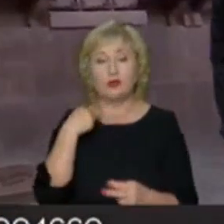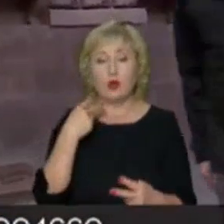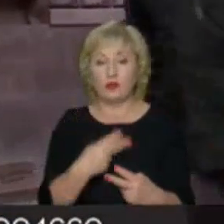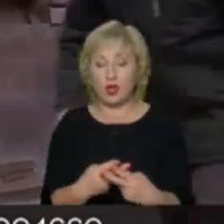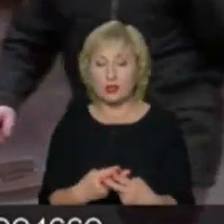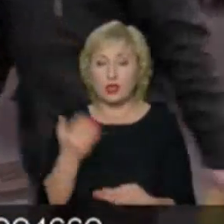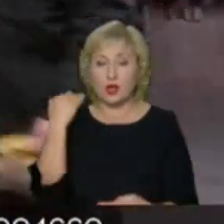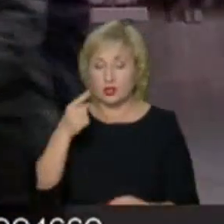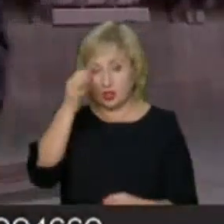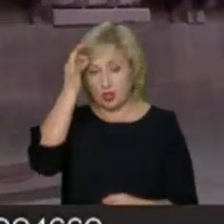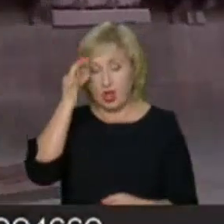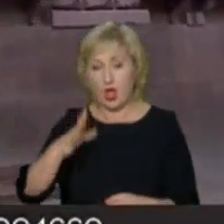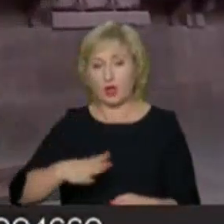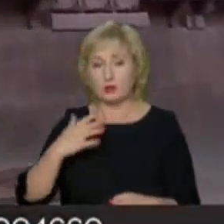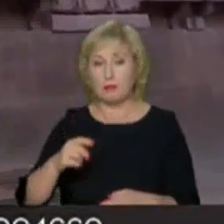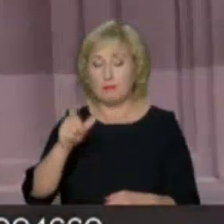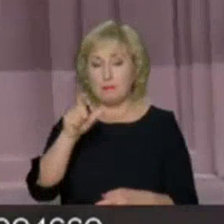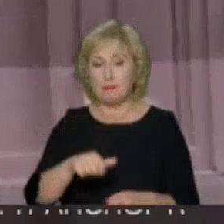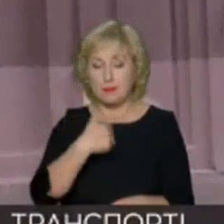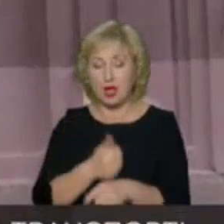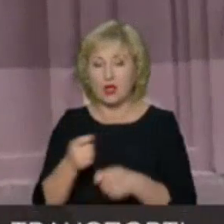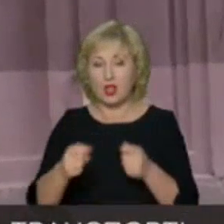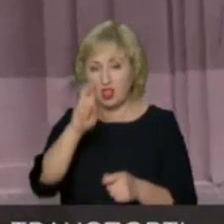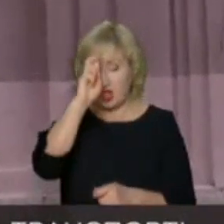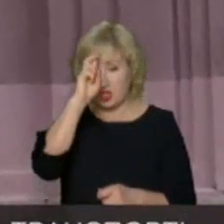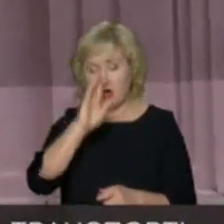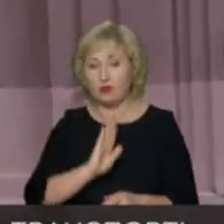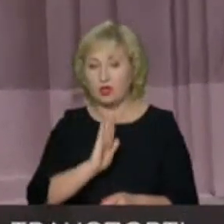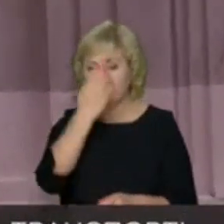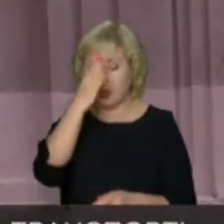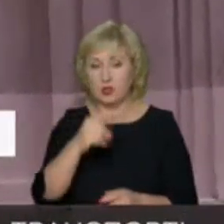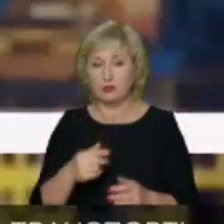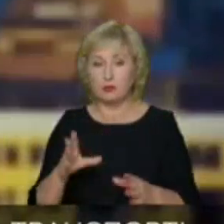Раніше, нагадаю, екс-меру вже інкримінували державну зраду за співпрацю з ворогом.